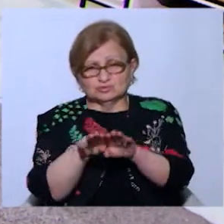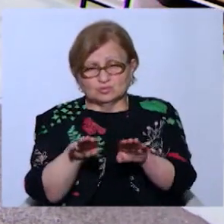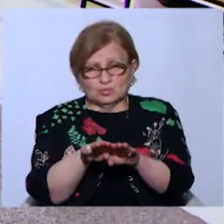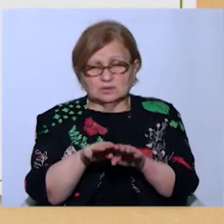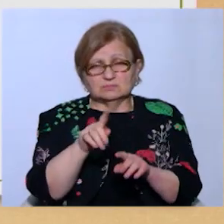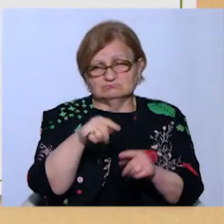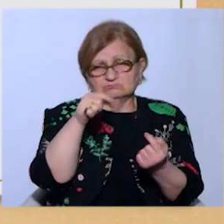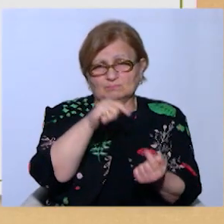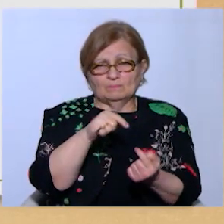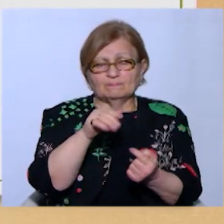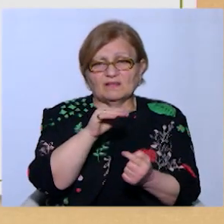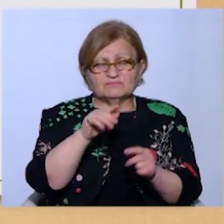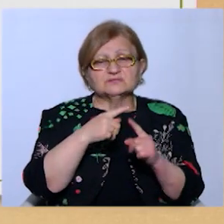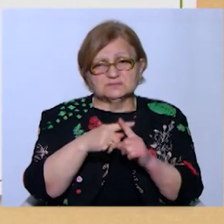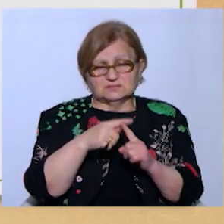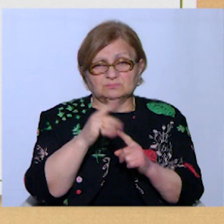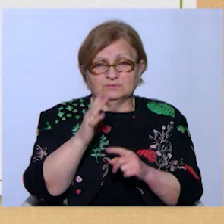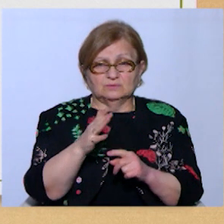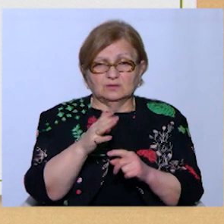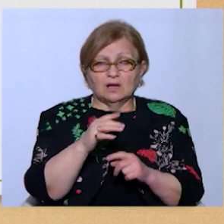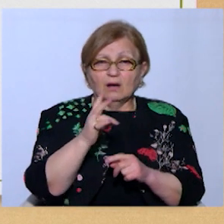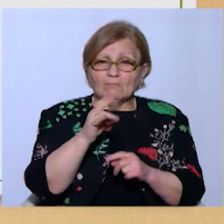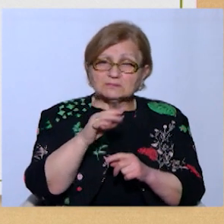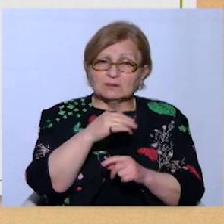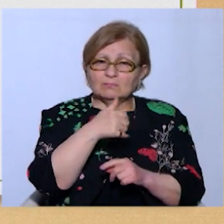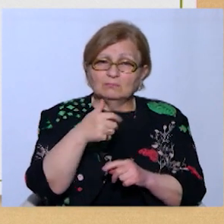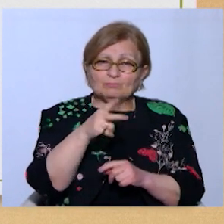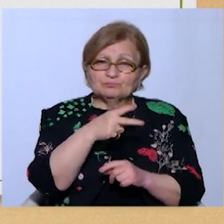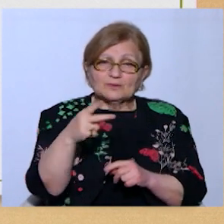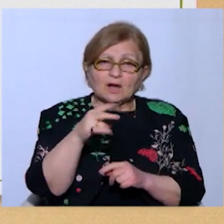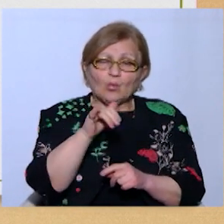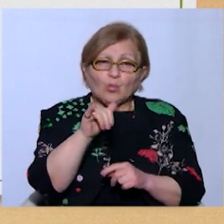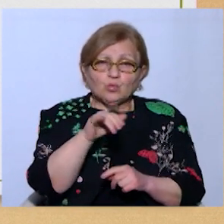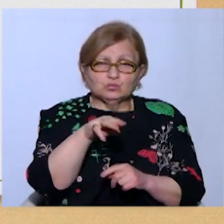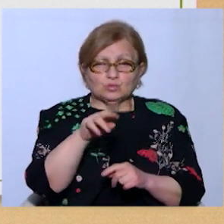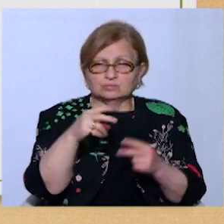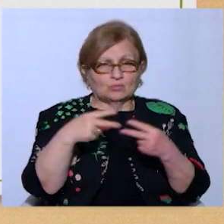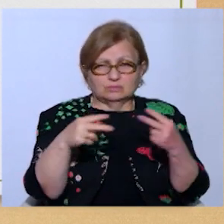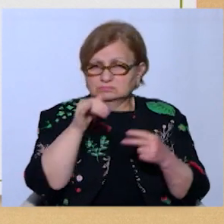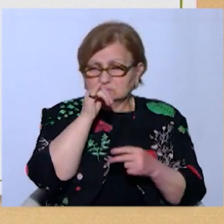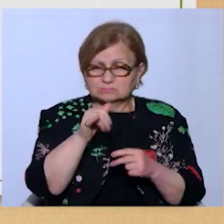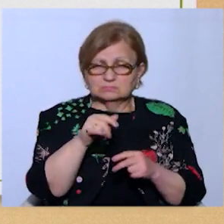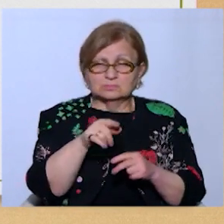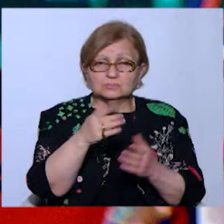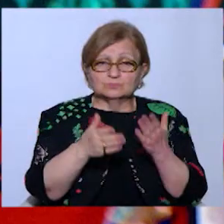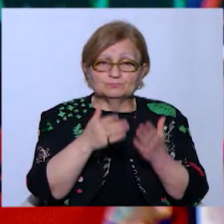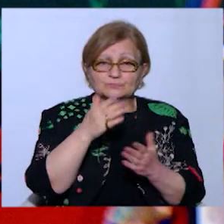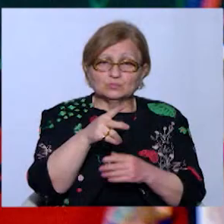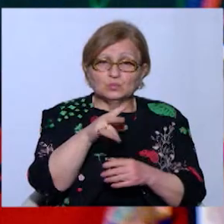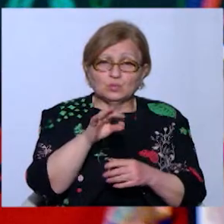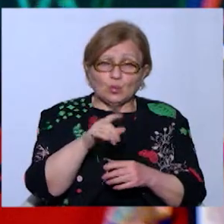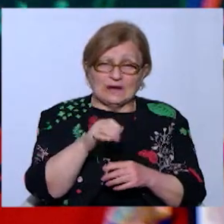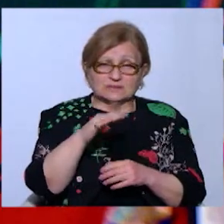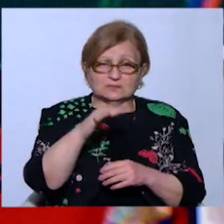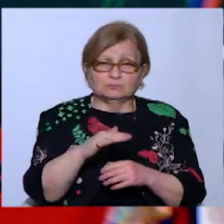დადებითი, შესაბამისად f-იც დადებითი. ხოლო უტოლობის შემთხვევაში გვექნება ესეთი შემთხვევა, რომ თუ ლოგარითმი